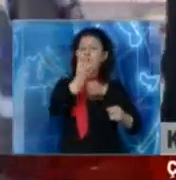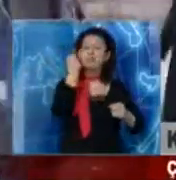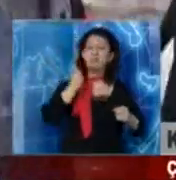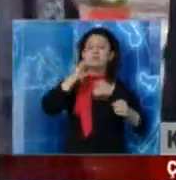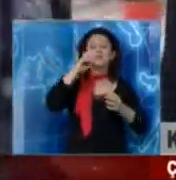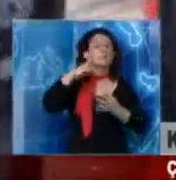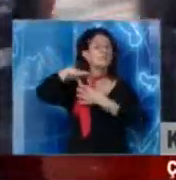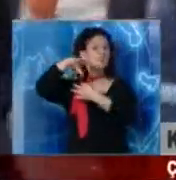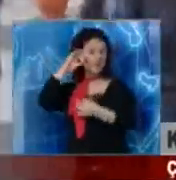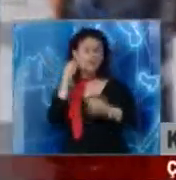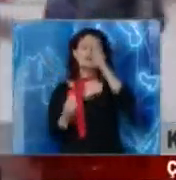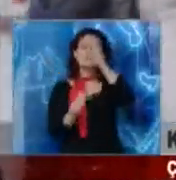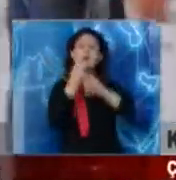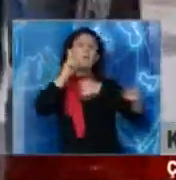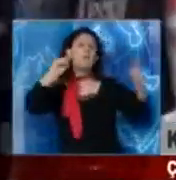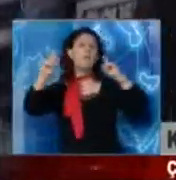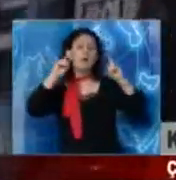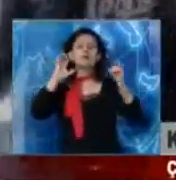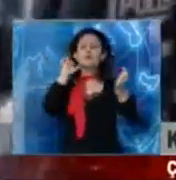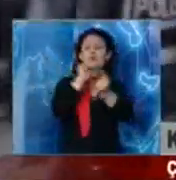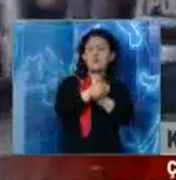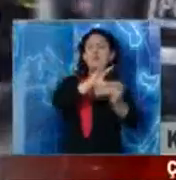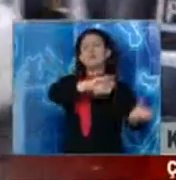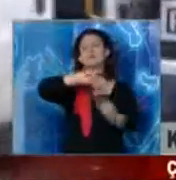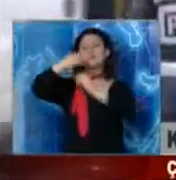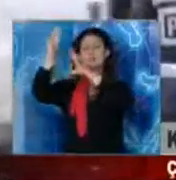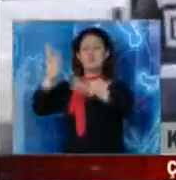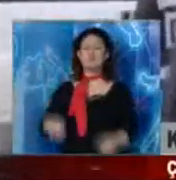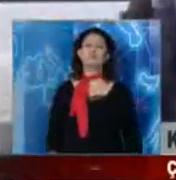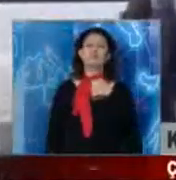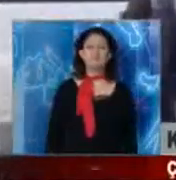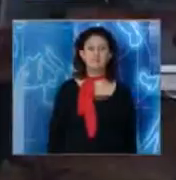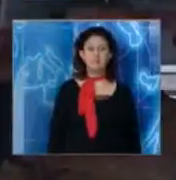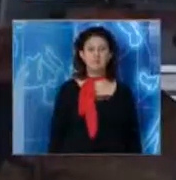ardından zanlılar çıkartıldıkları mahkeme tarafından tutuklanarak cezaevine gönderildi.